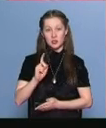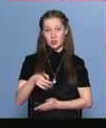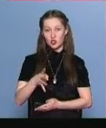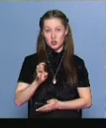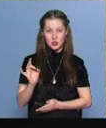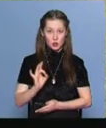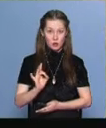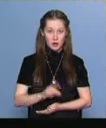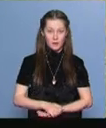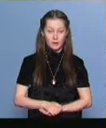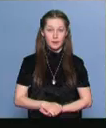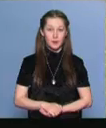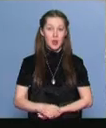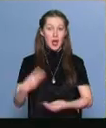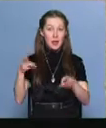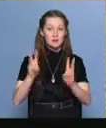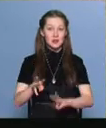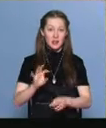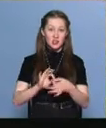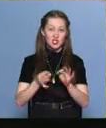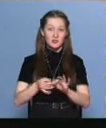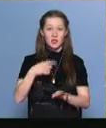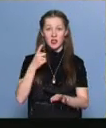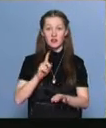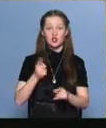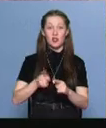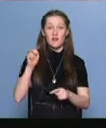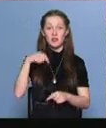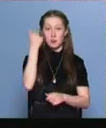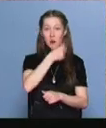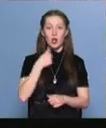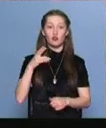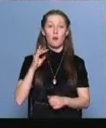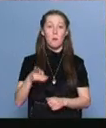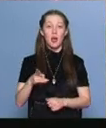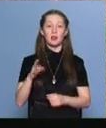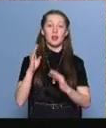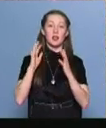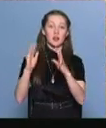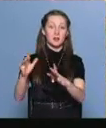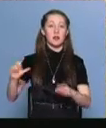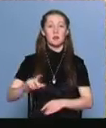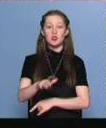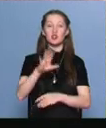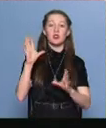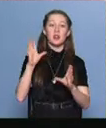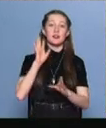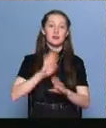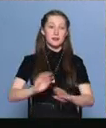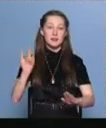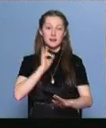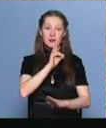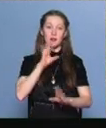1300-1400 рублей. Администрация Ижевска заверила, в этом году от клещей обработают парки, скверы, а также школы и детские сады, расположенные вблизи